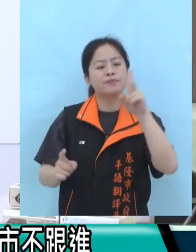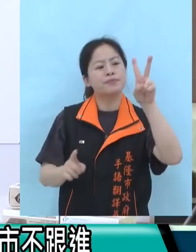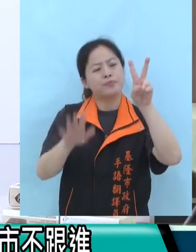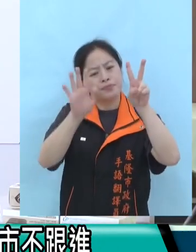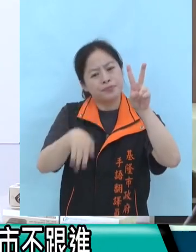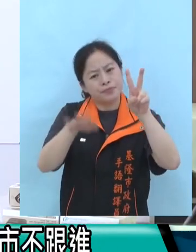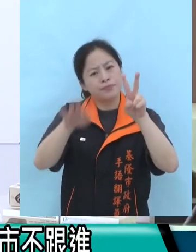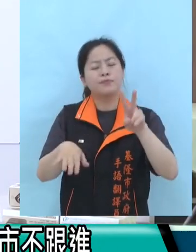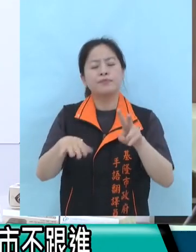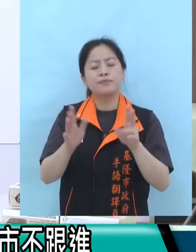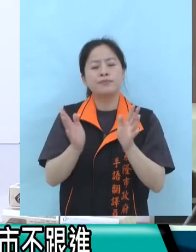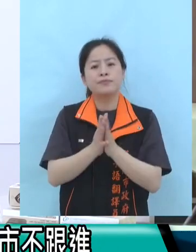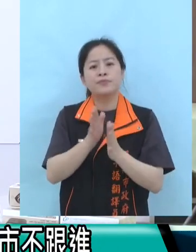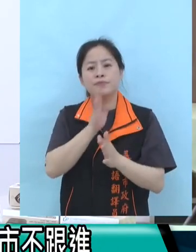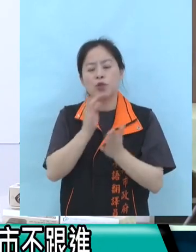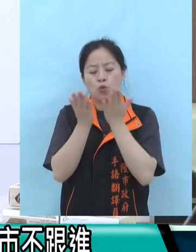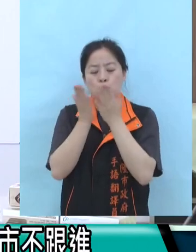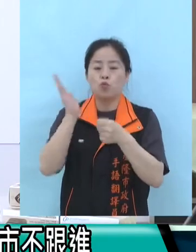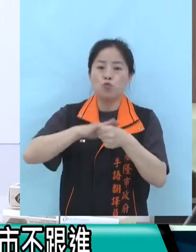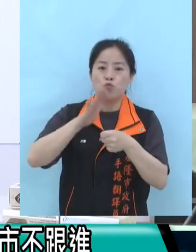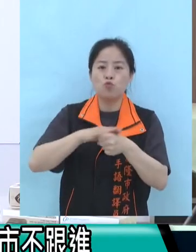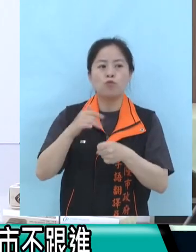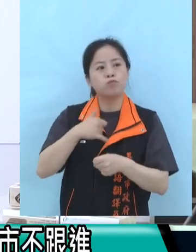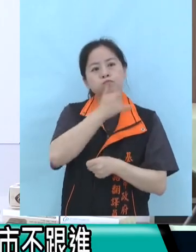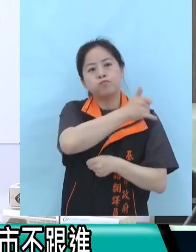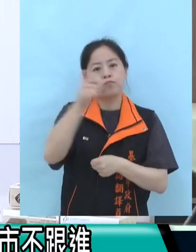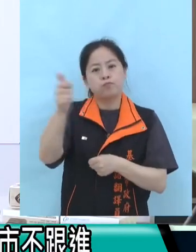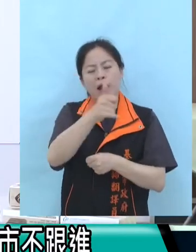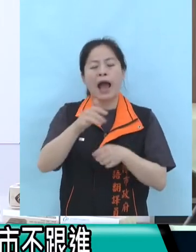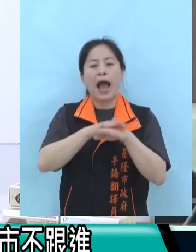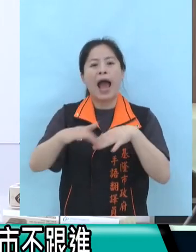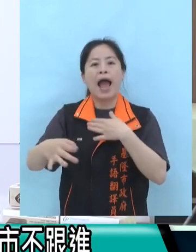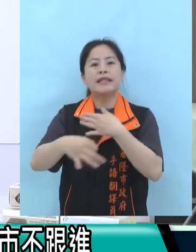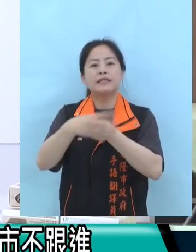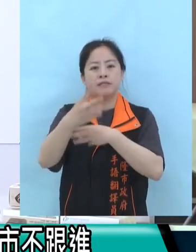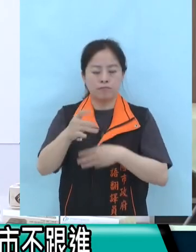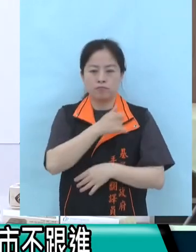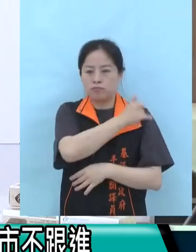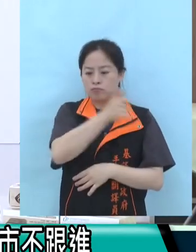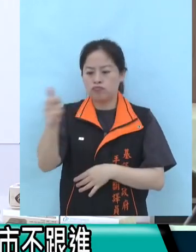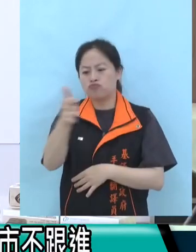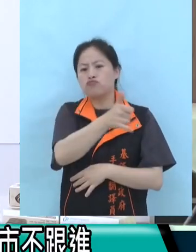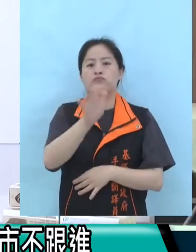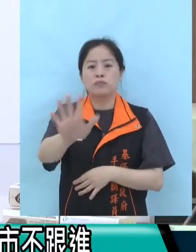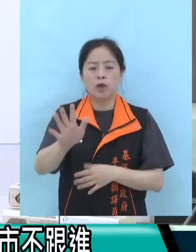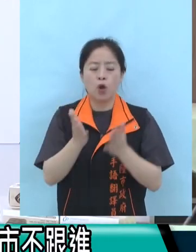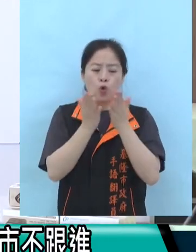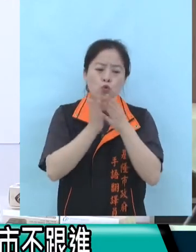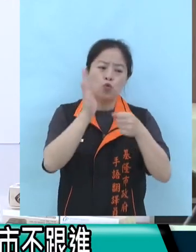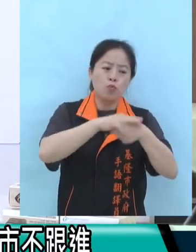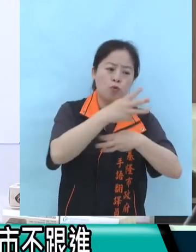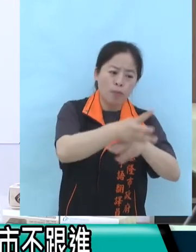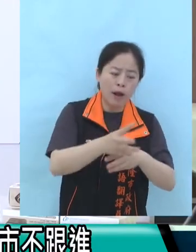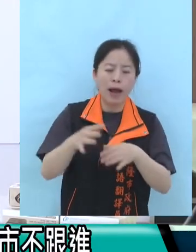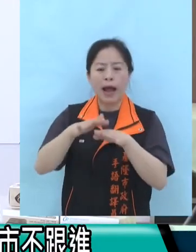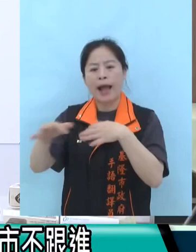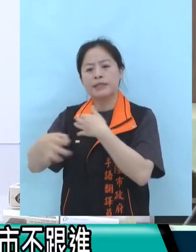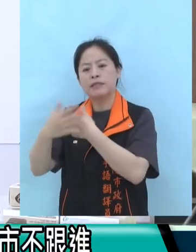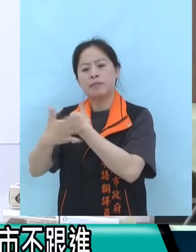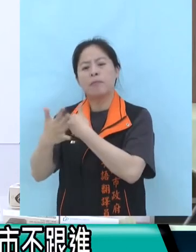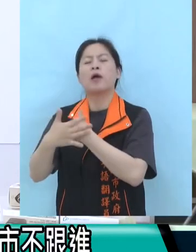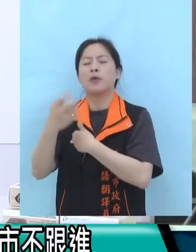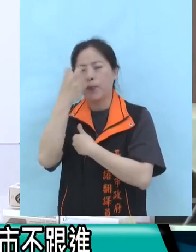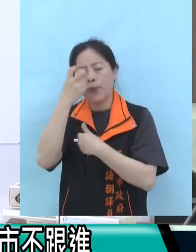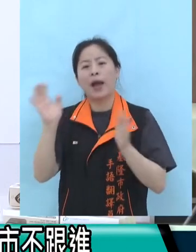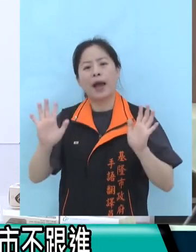大概都有在补习班或者是在安亲班。好，那补习班安亲班帮我们照顾小朋友，不过